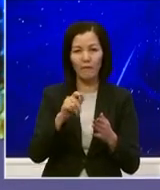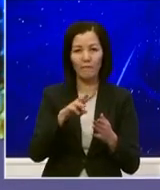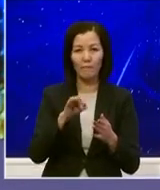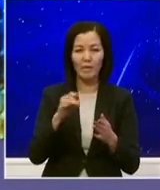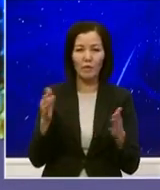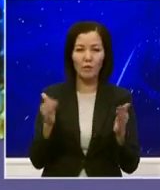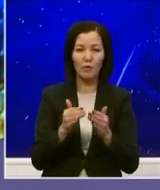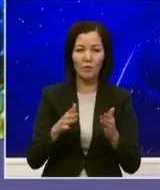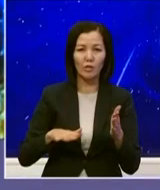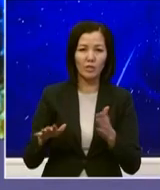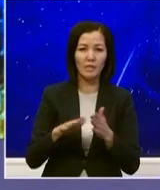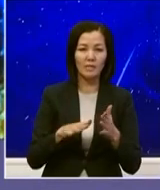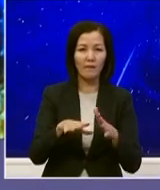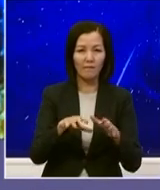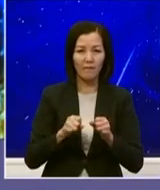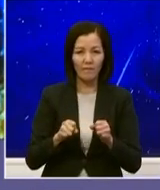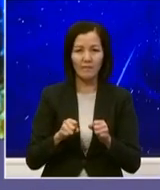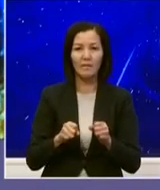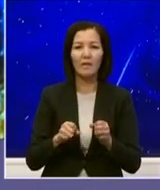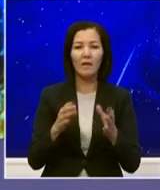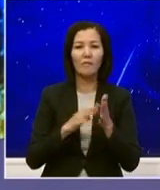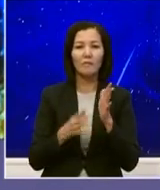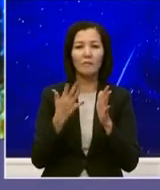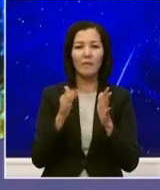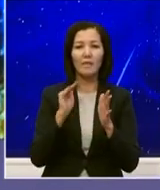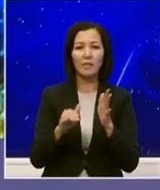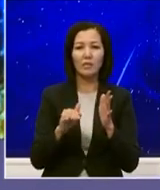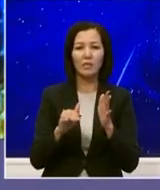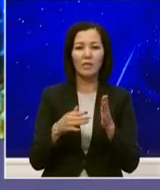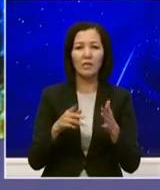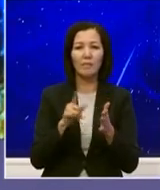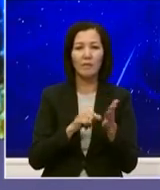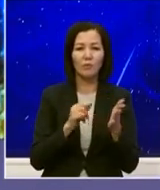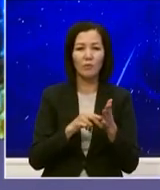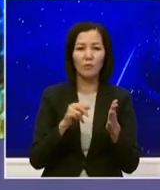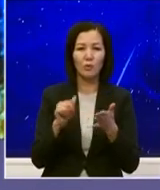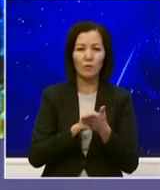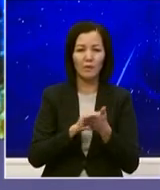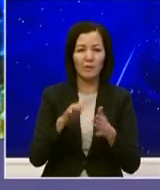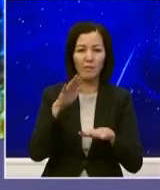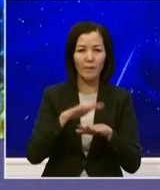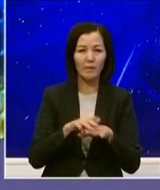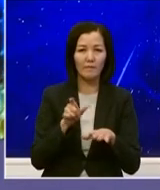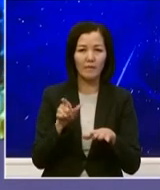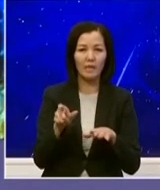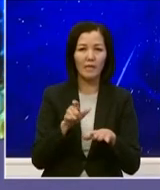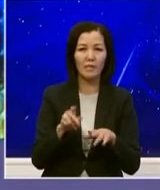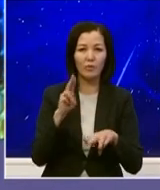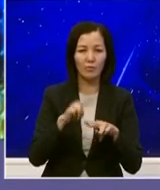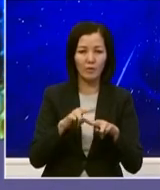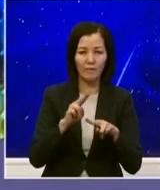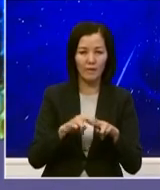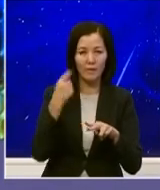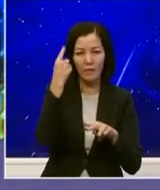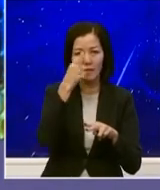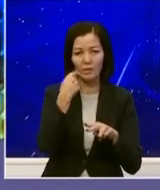у нее сумку, в которой оказались 85 тысяч тенге, а также пенсионное удостоверение, банковские карточки и удостоверение